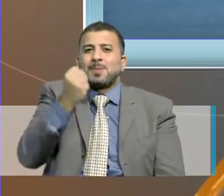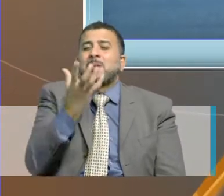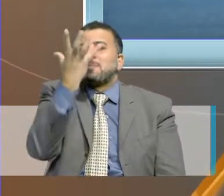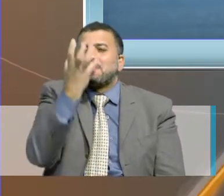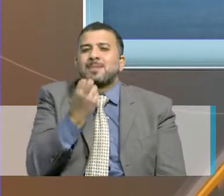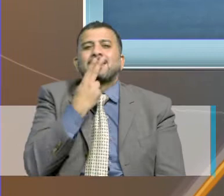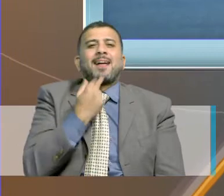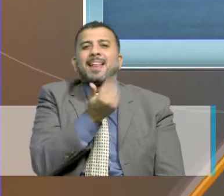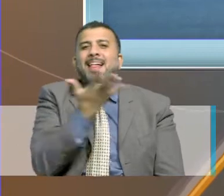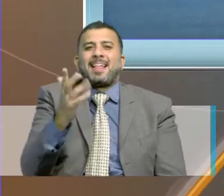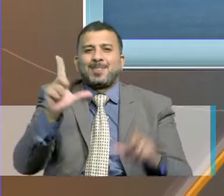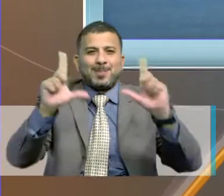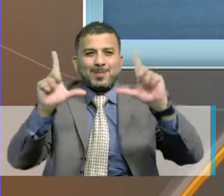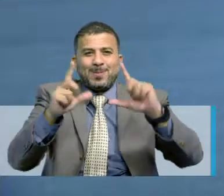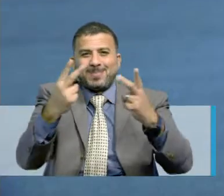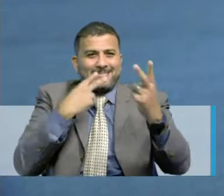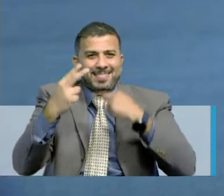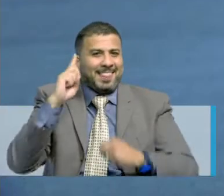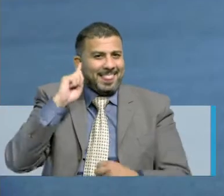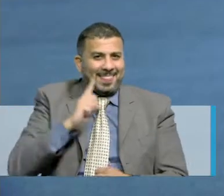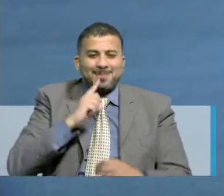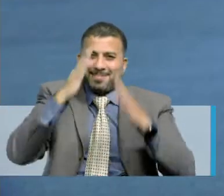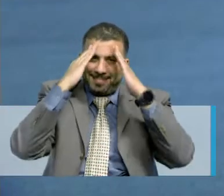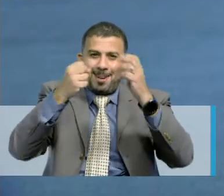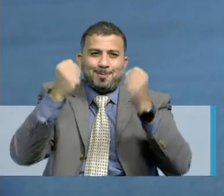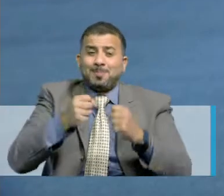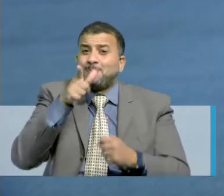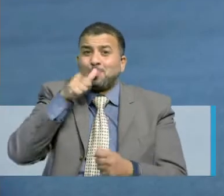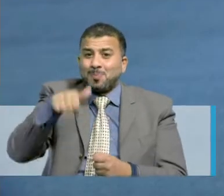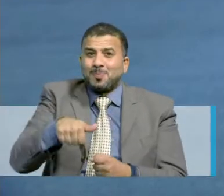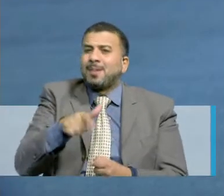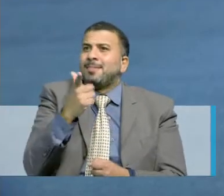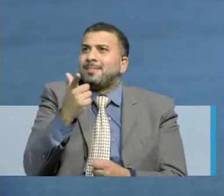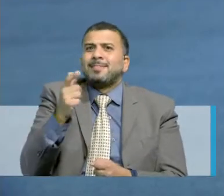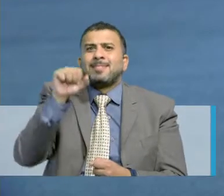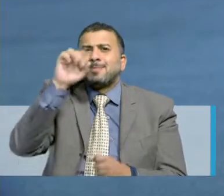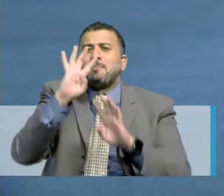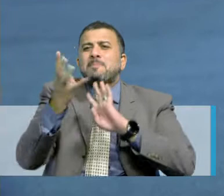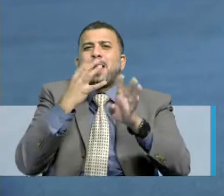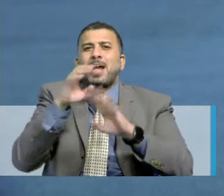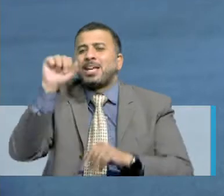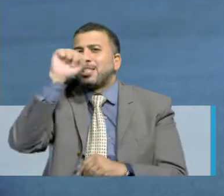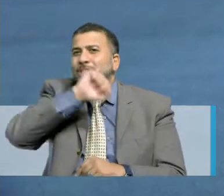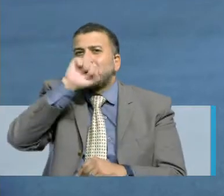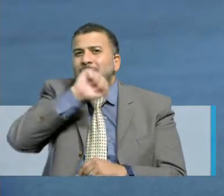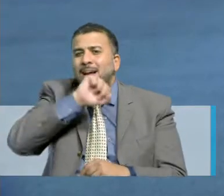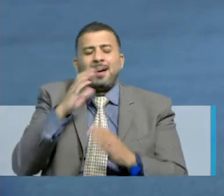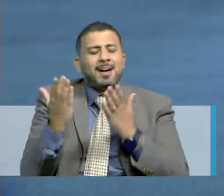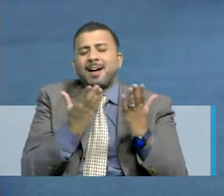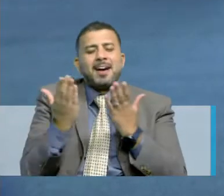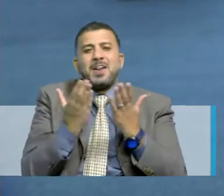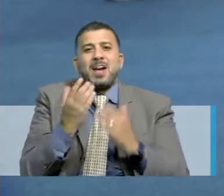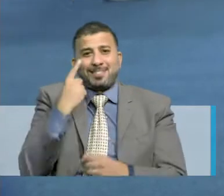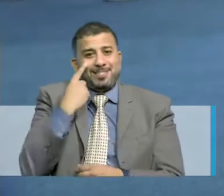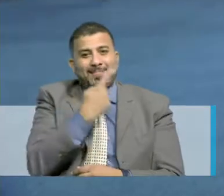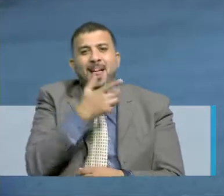والقراءة على مشاهدين الكرام. أحييكم من مركز إكسبو الشارقة، حيث فعاليات اليوم الثاني من مهرجان الشارقة